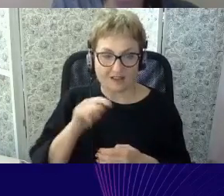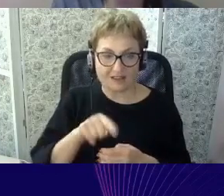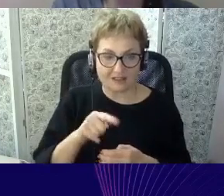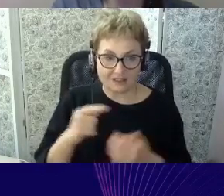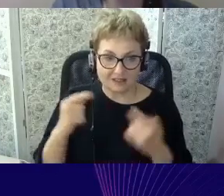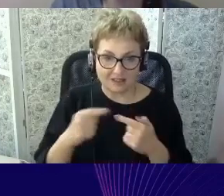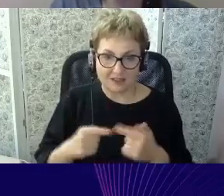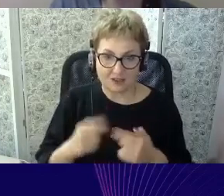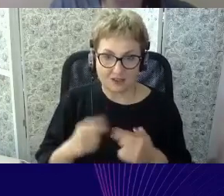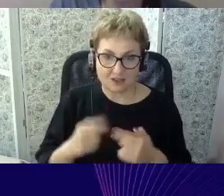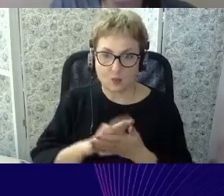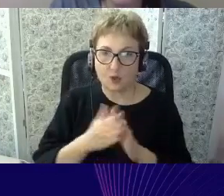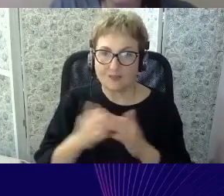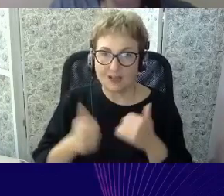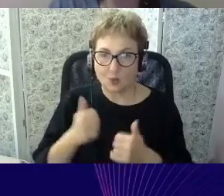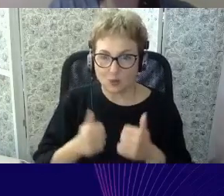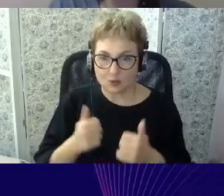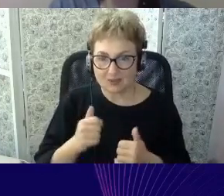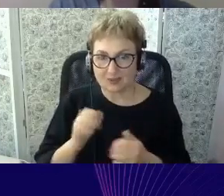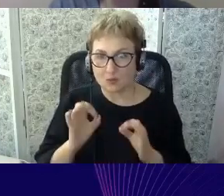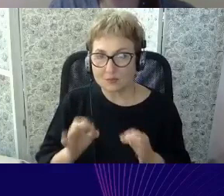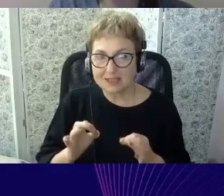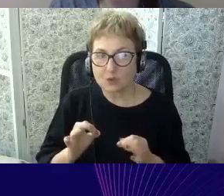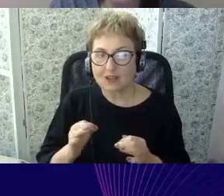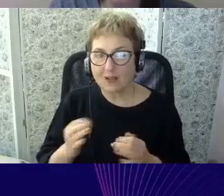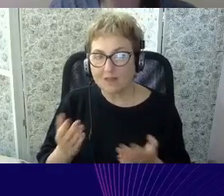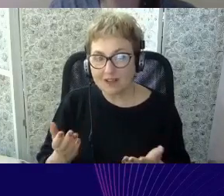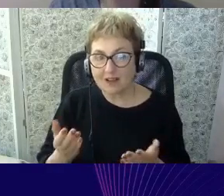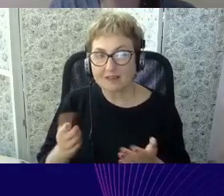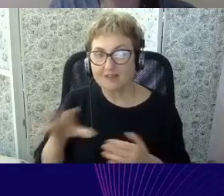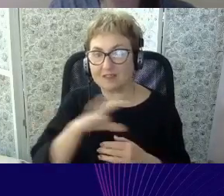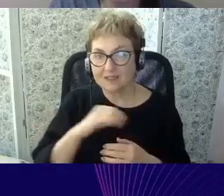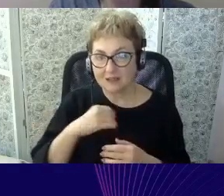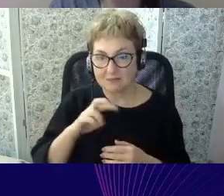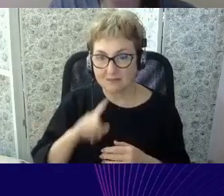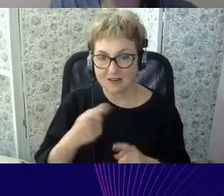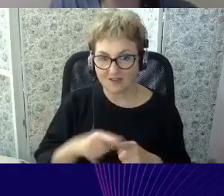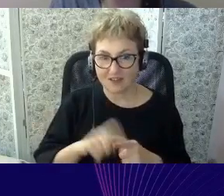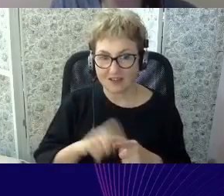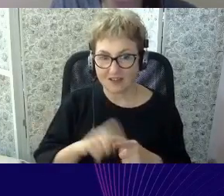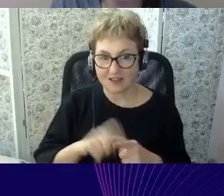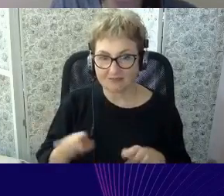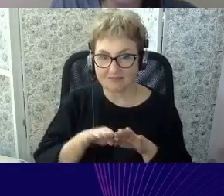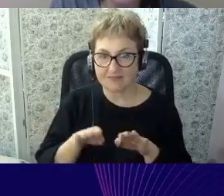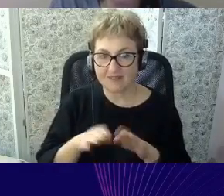есть соответствующие условия конкурса. И, безусловно, все мы в этом случае равны.